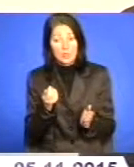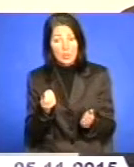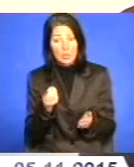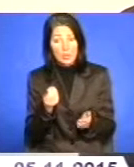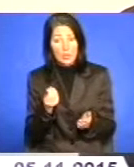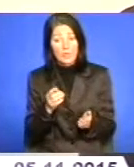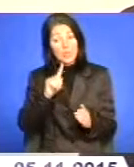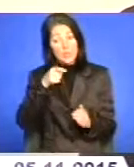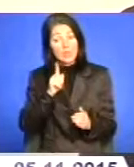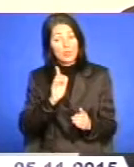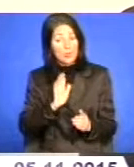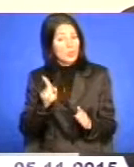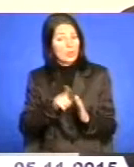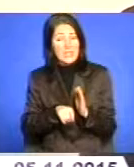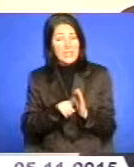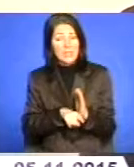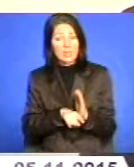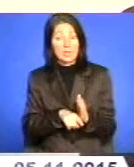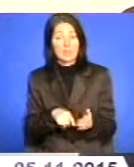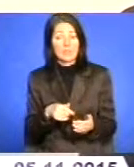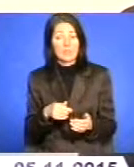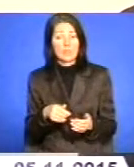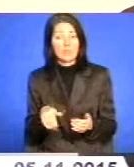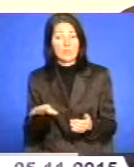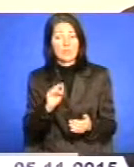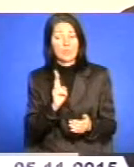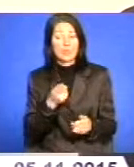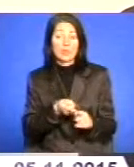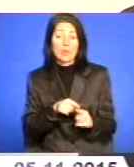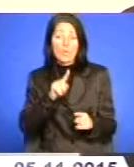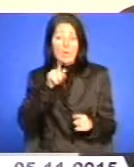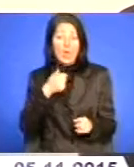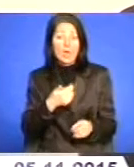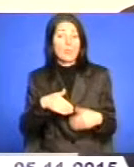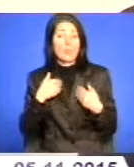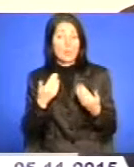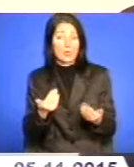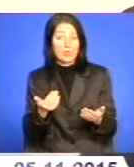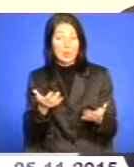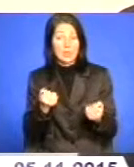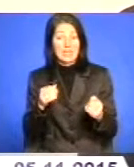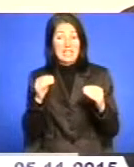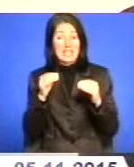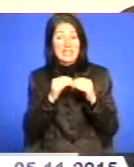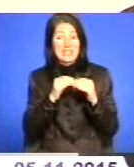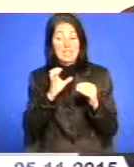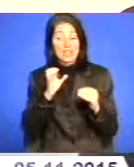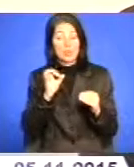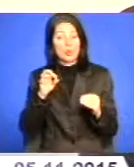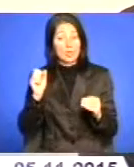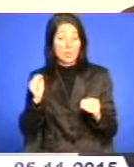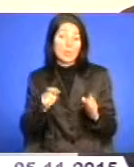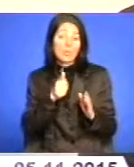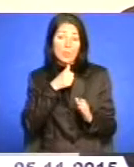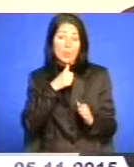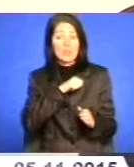воно було дешевше, ну, всім, хто цього вимагає, я пропоную взяти 10 сотиків і попробувати самому